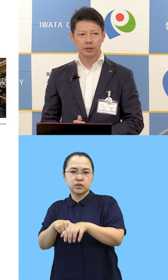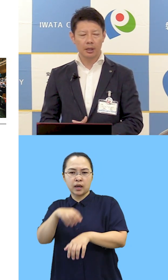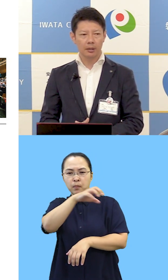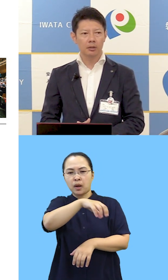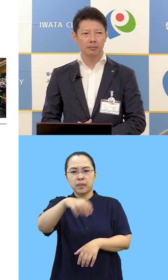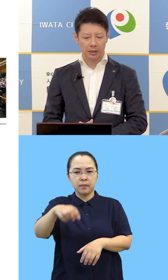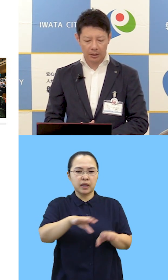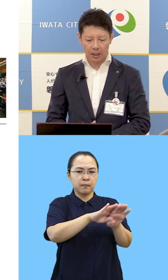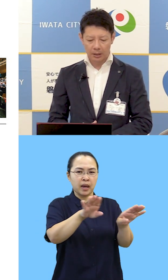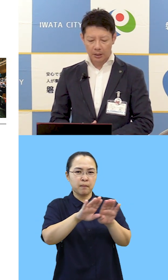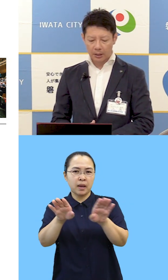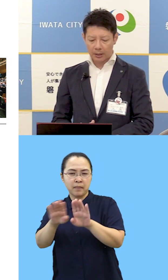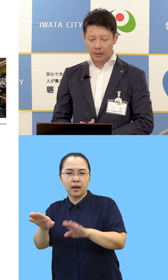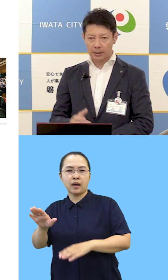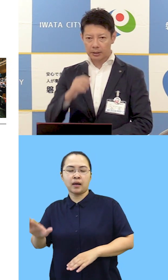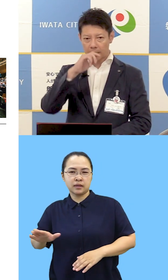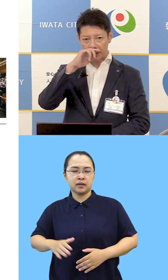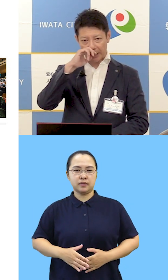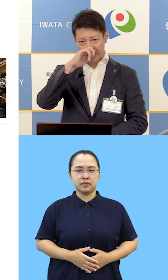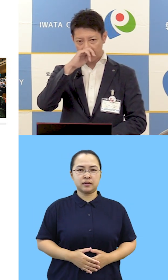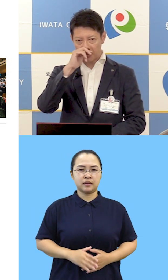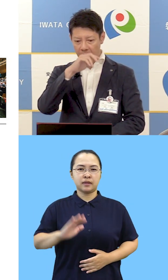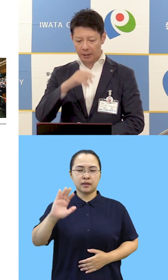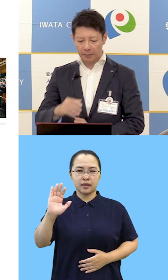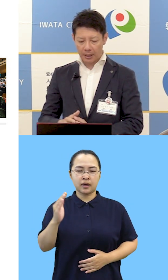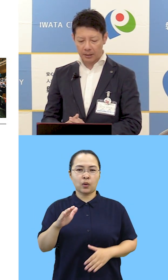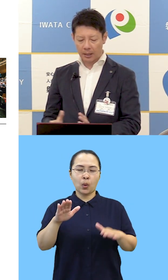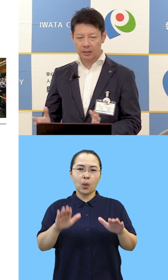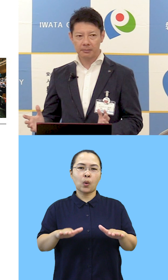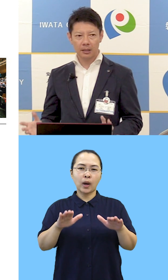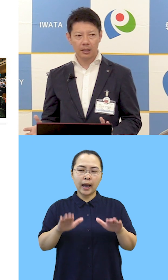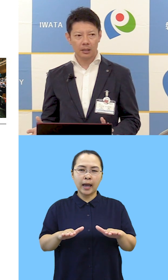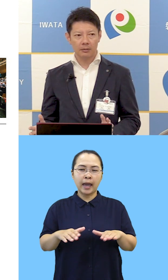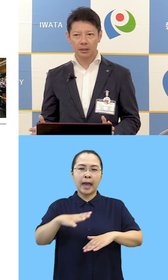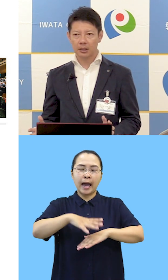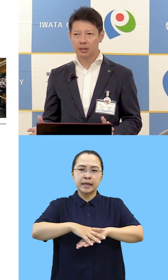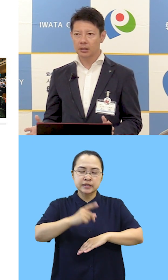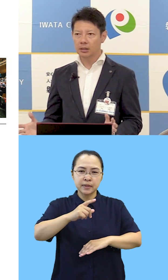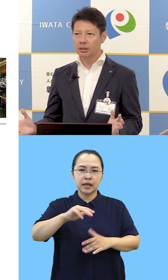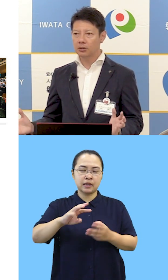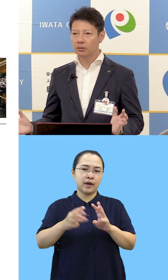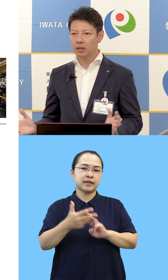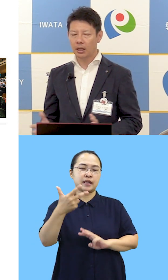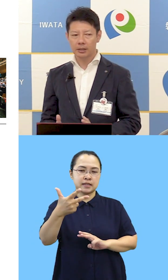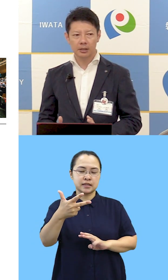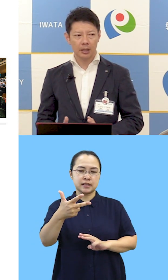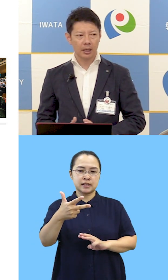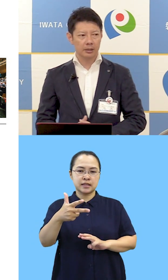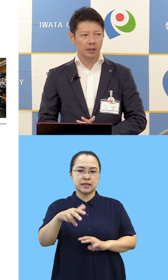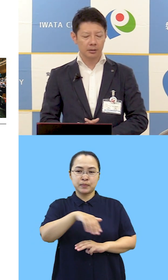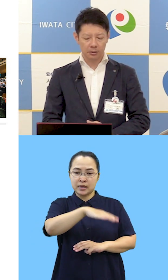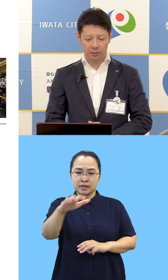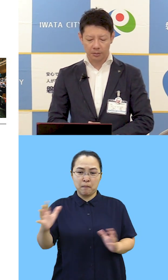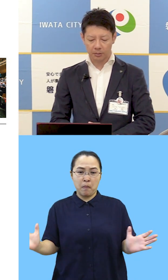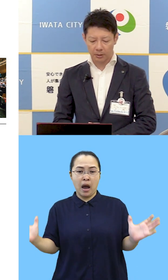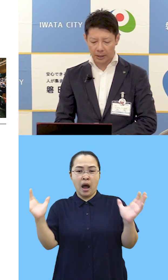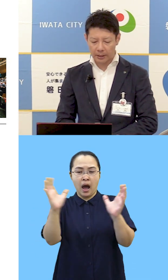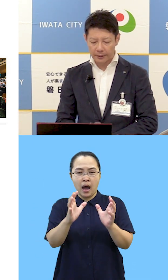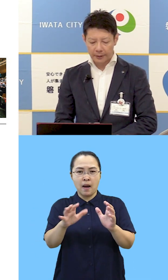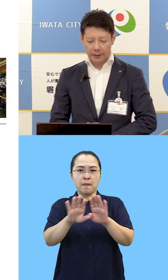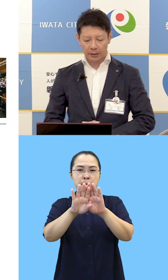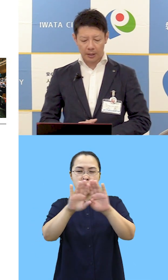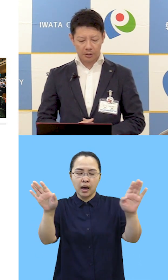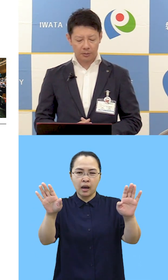催をしておりました。しかしながら今回は初めて磐田市一堂に会して開催するということ